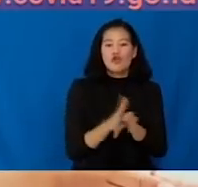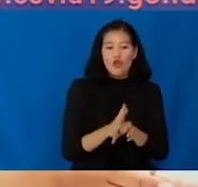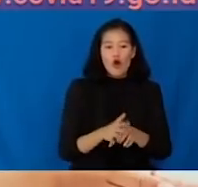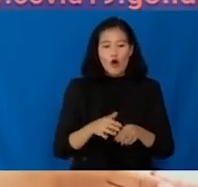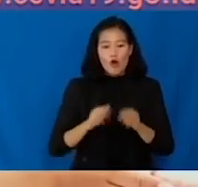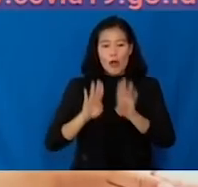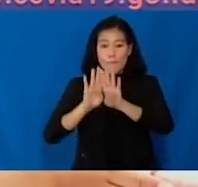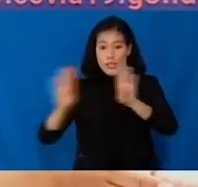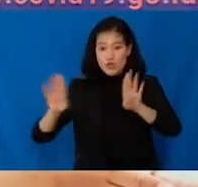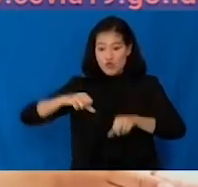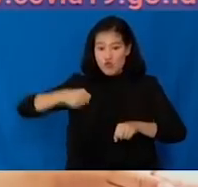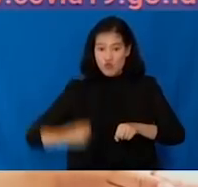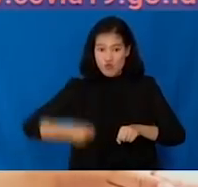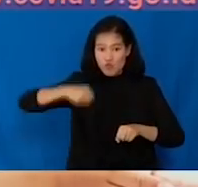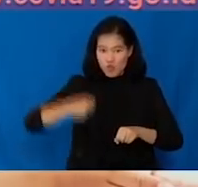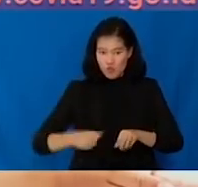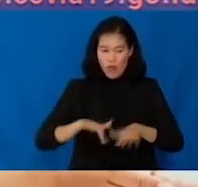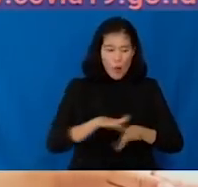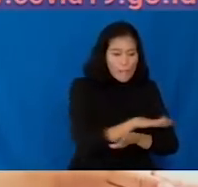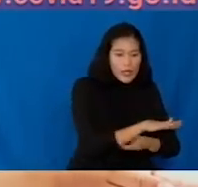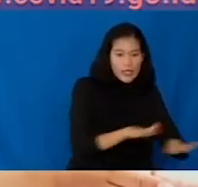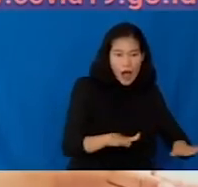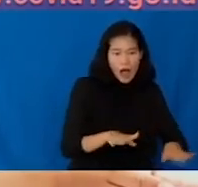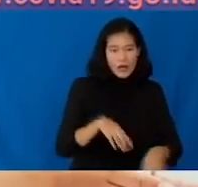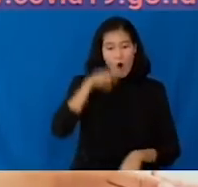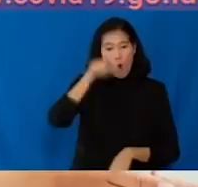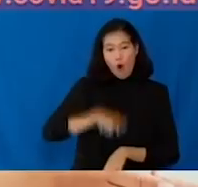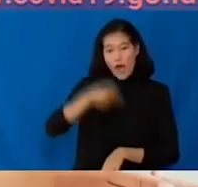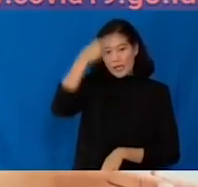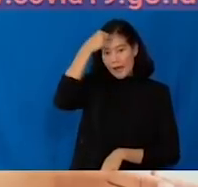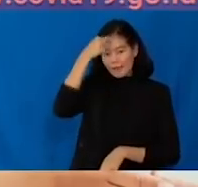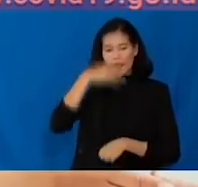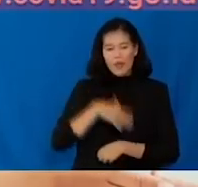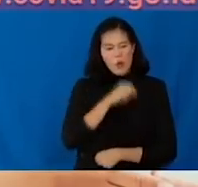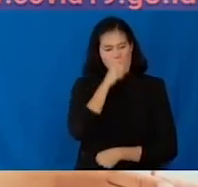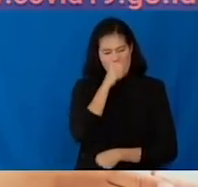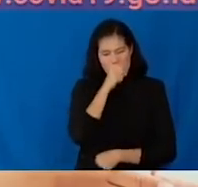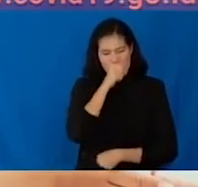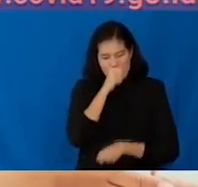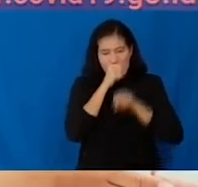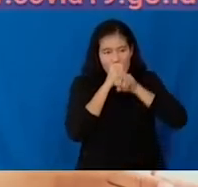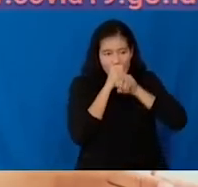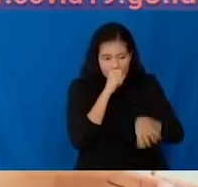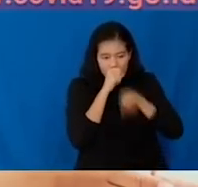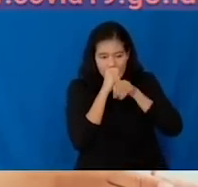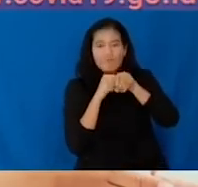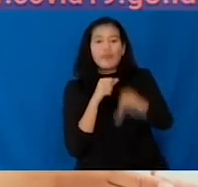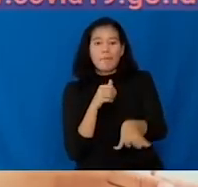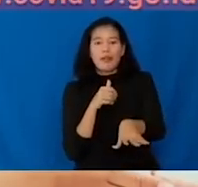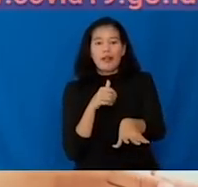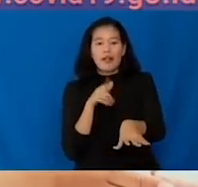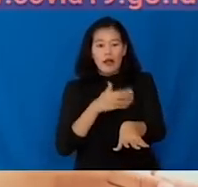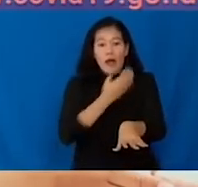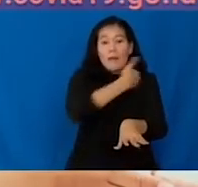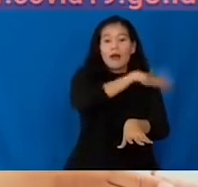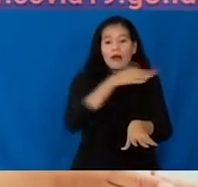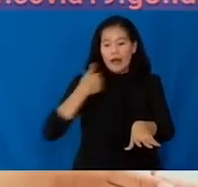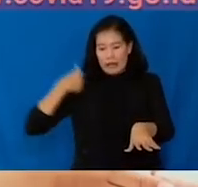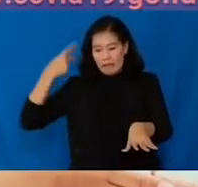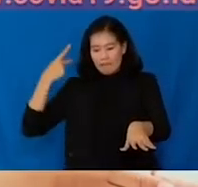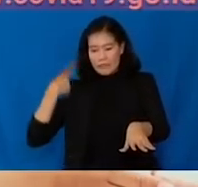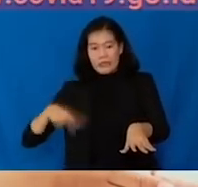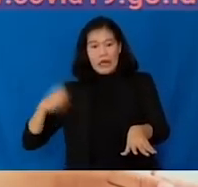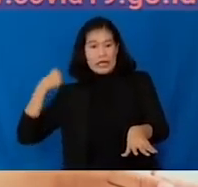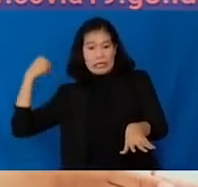hendel pintu meja atau pegangan pada kendaraan umum ini sangat mungkin menjadi tempat